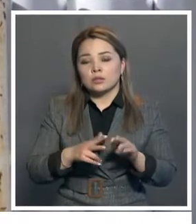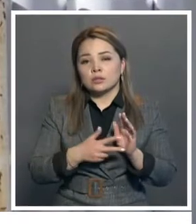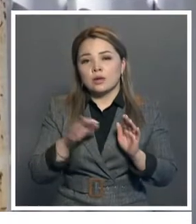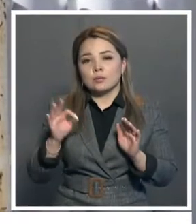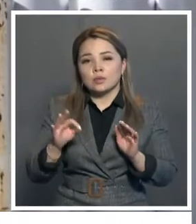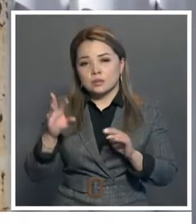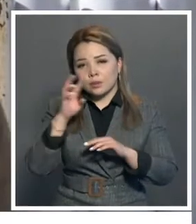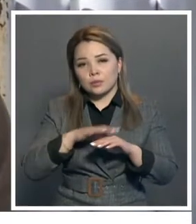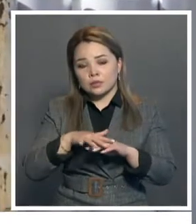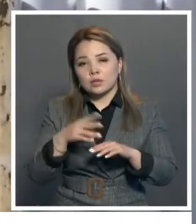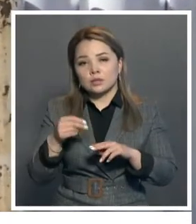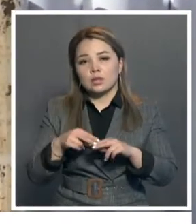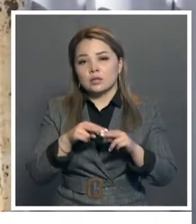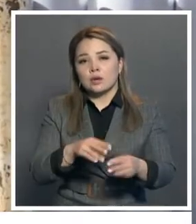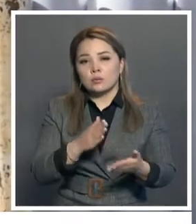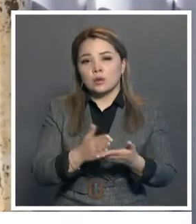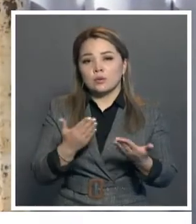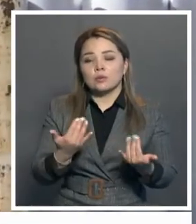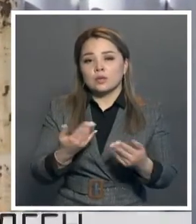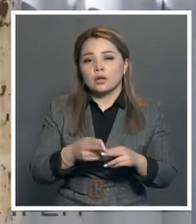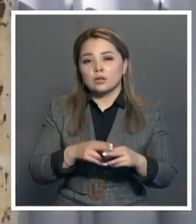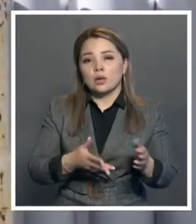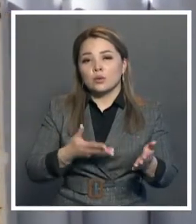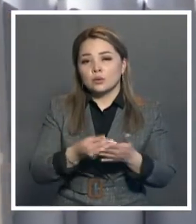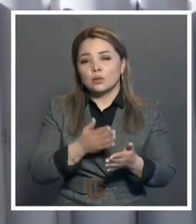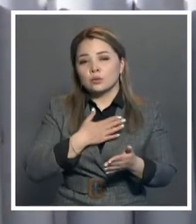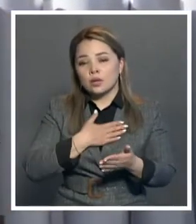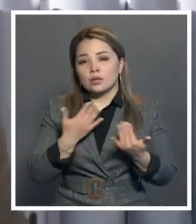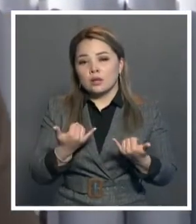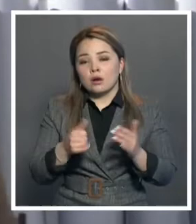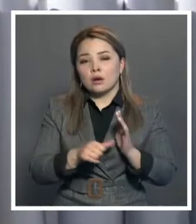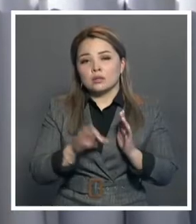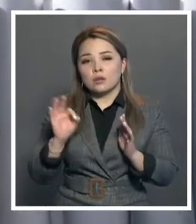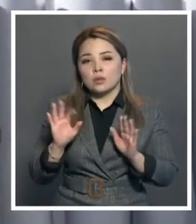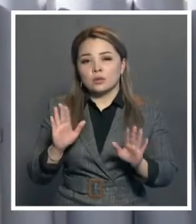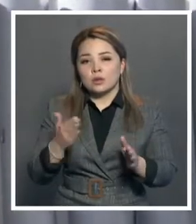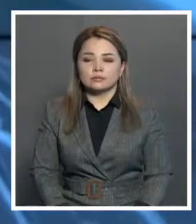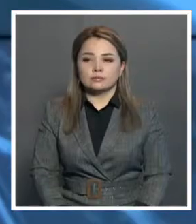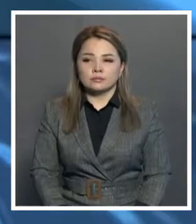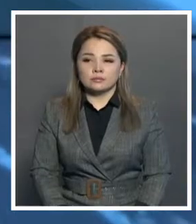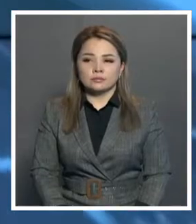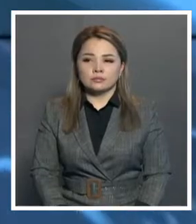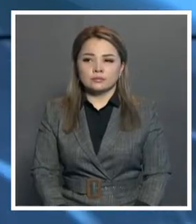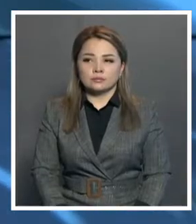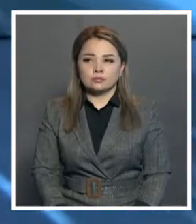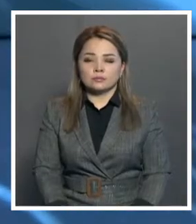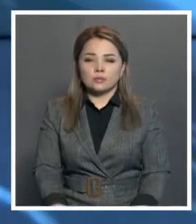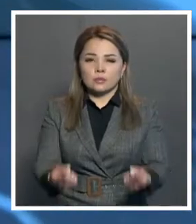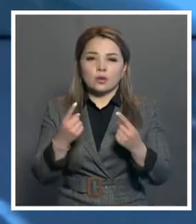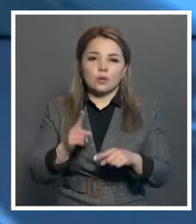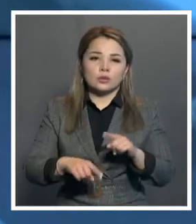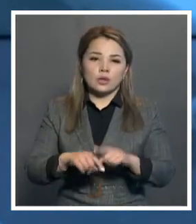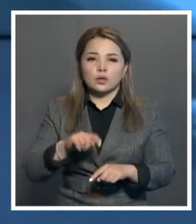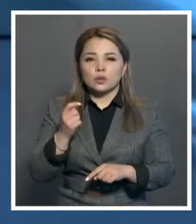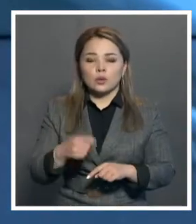8%-ын мемлекет субсидиялайды. Сонда біздің төлейтін үстеме ақымыз тек 6% ғана. Ұлы Отан соғысы мен